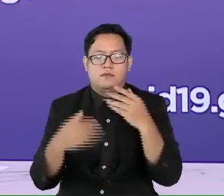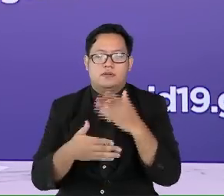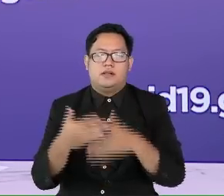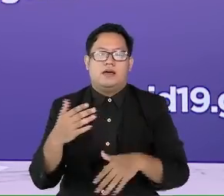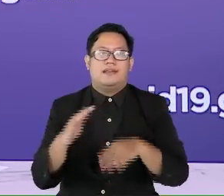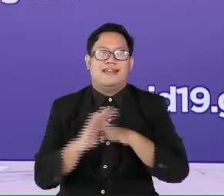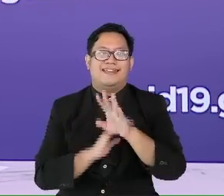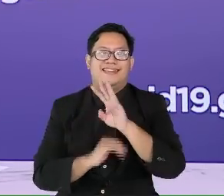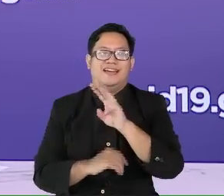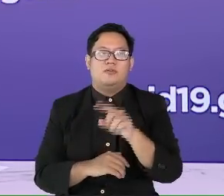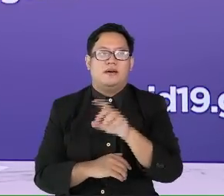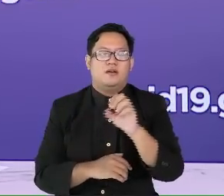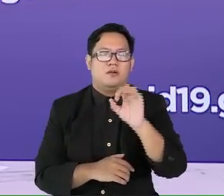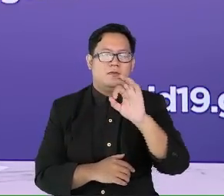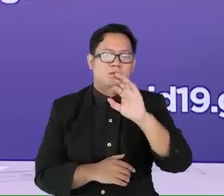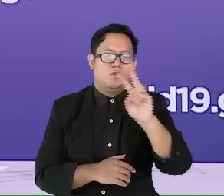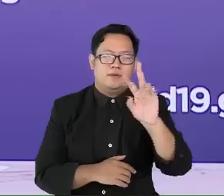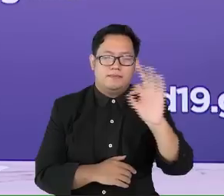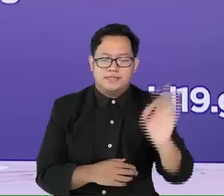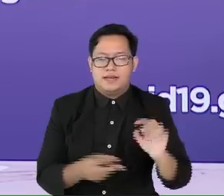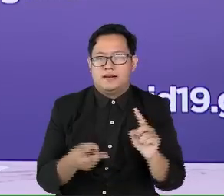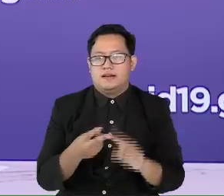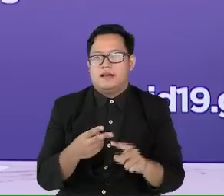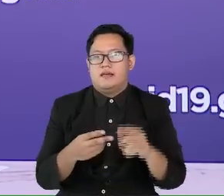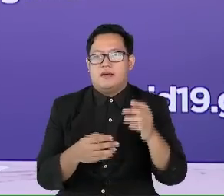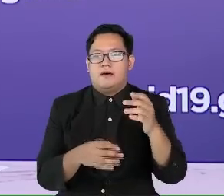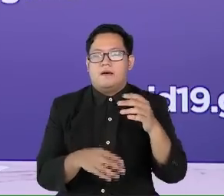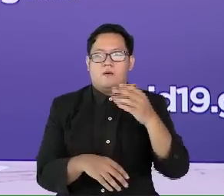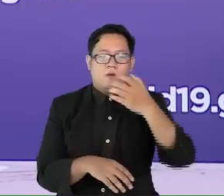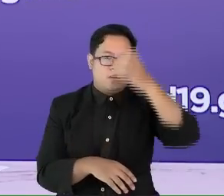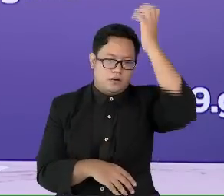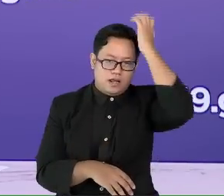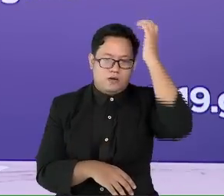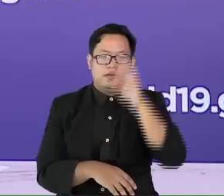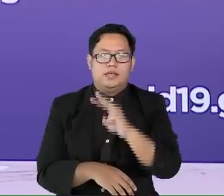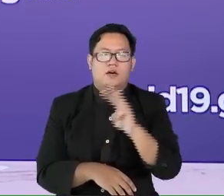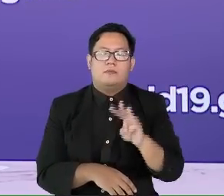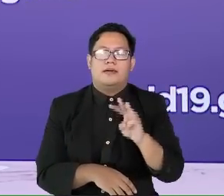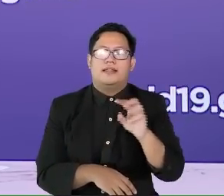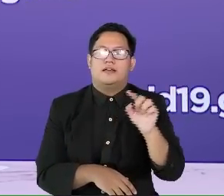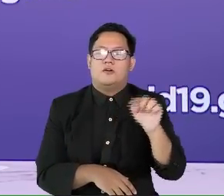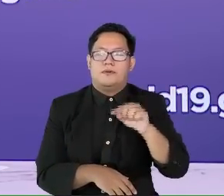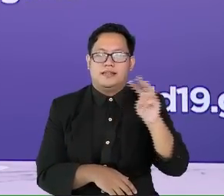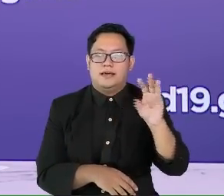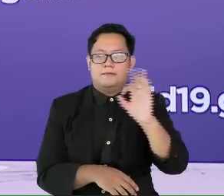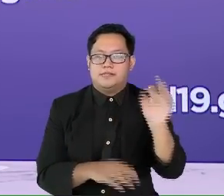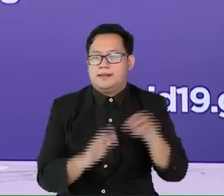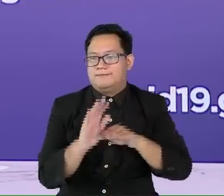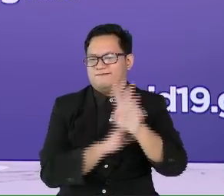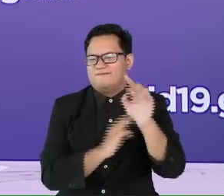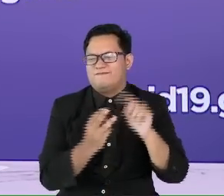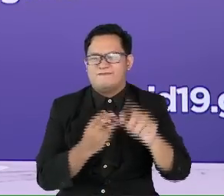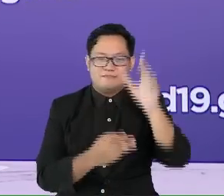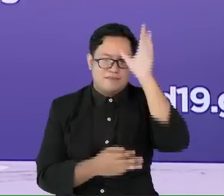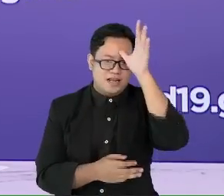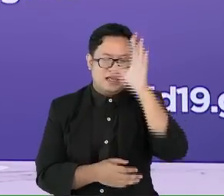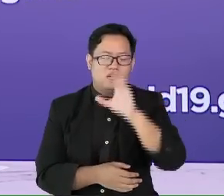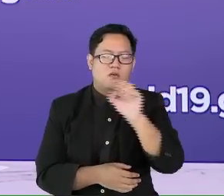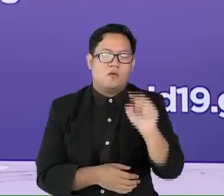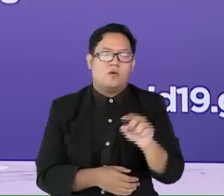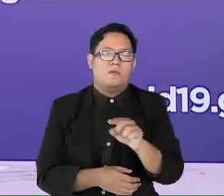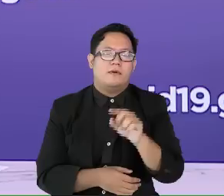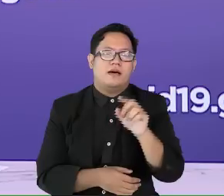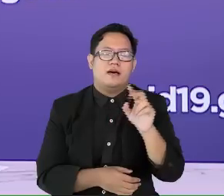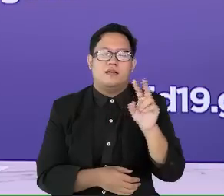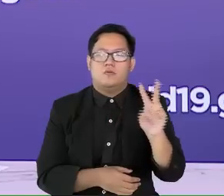0,32%, Lampung dan Gorontalo naik 0,3%, Bali naik 0,24%, serta